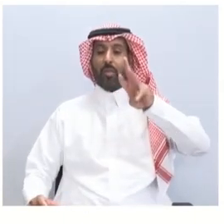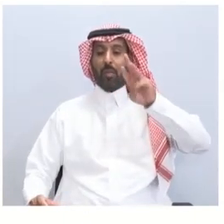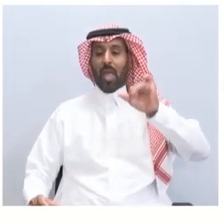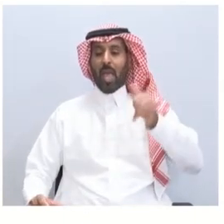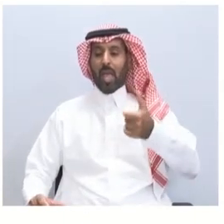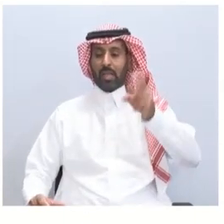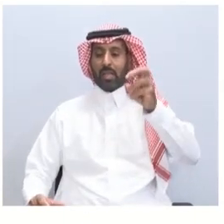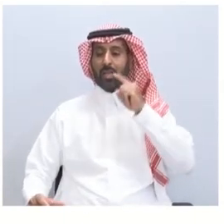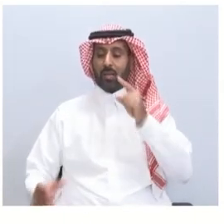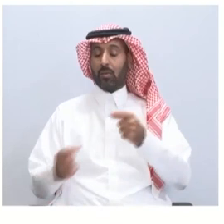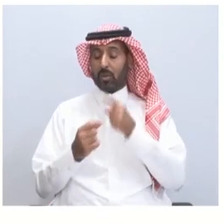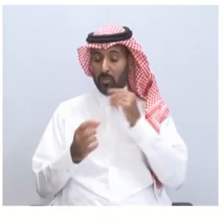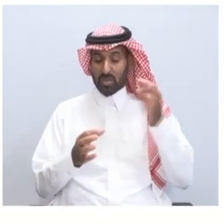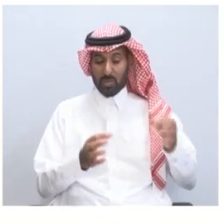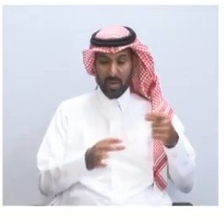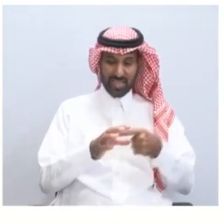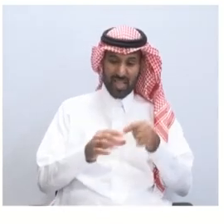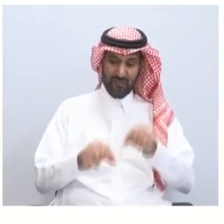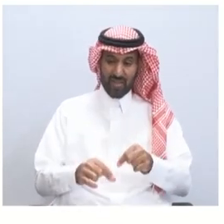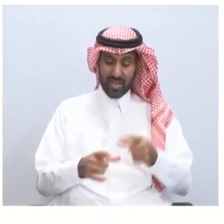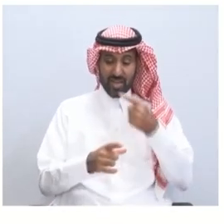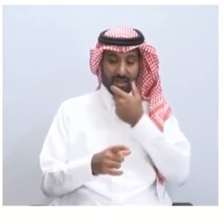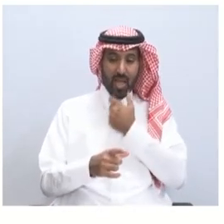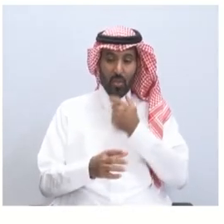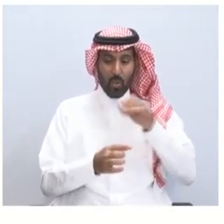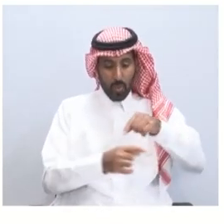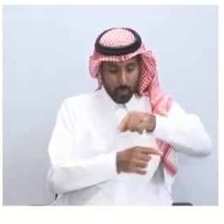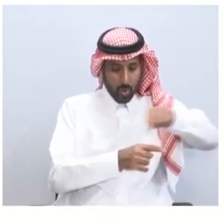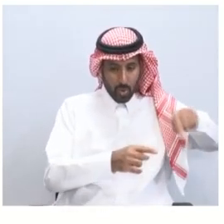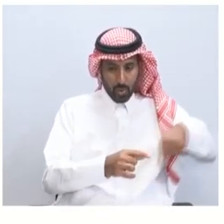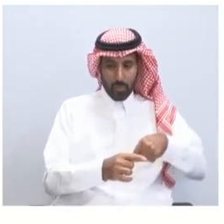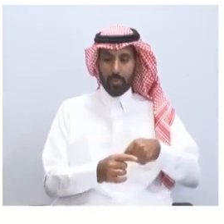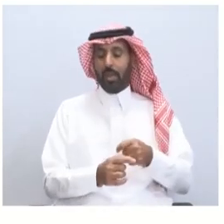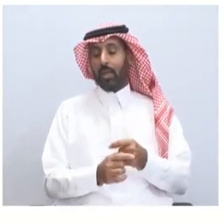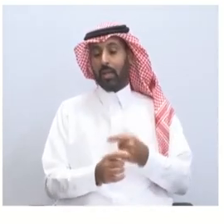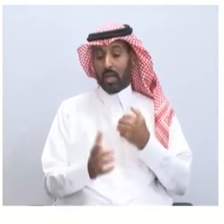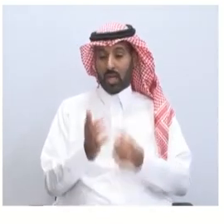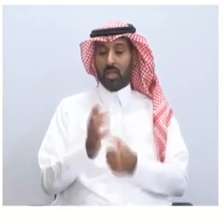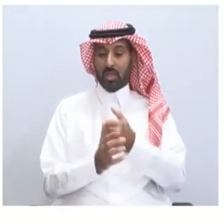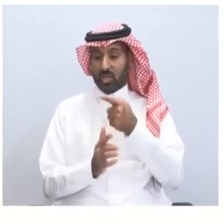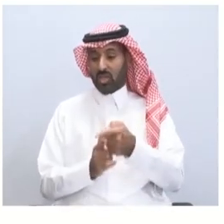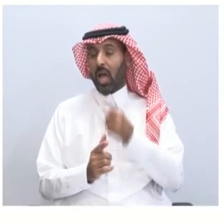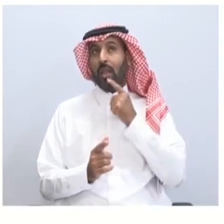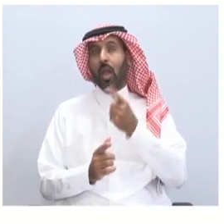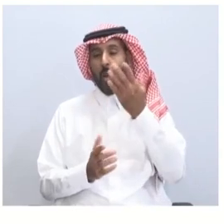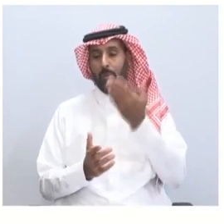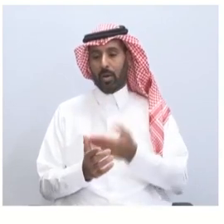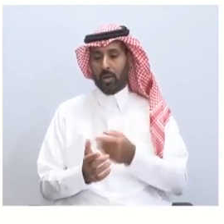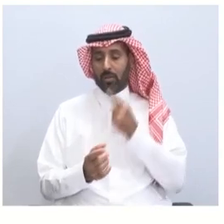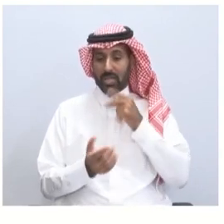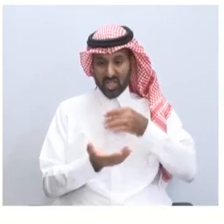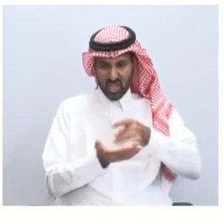الموجوده والمتمركز في الرياض وما حولها حيث استطاع رحمه الله من